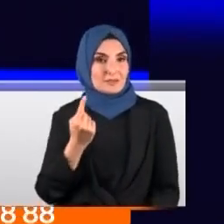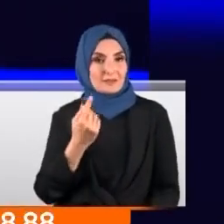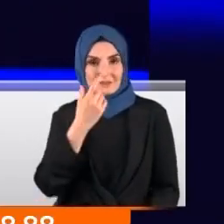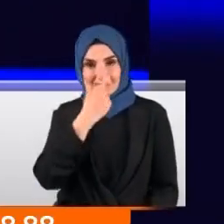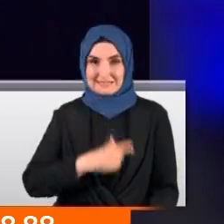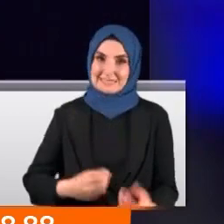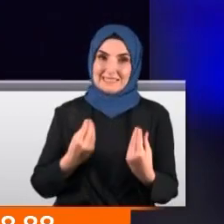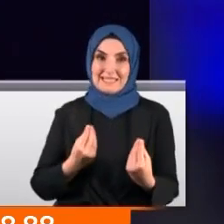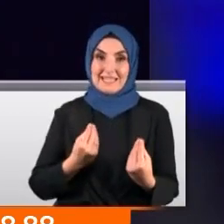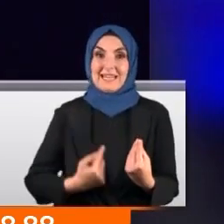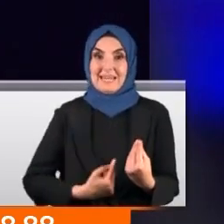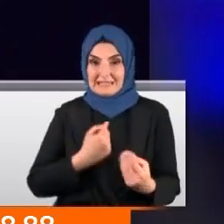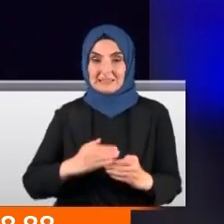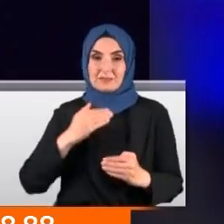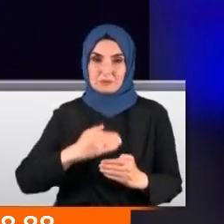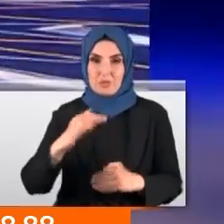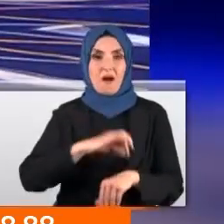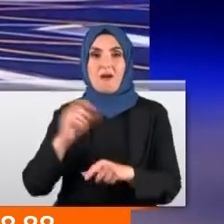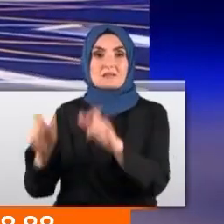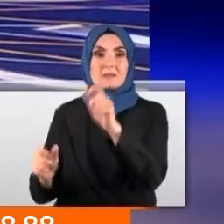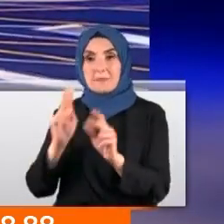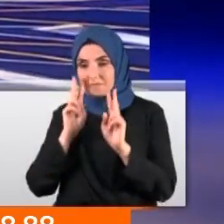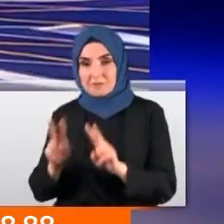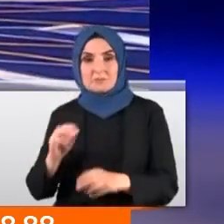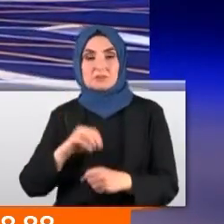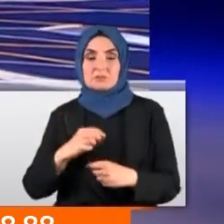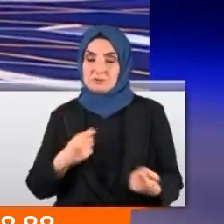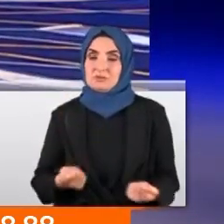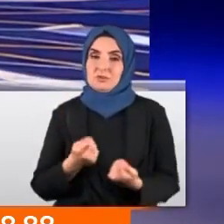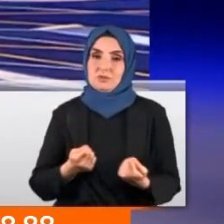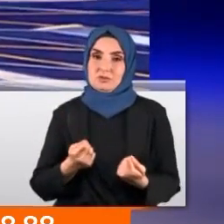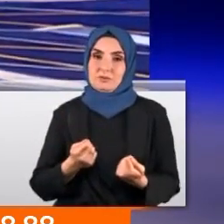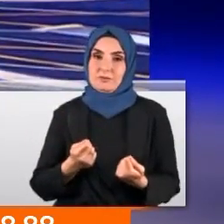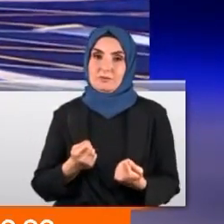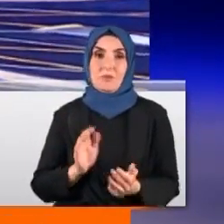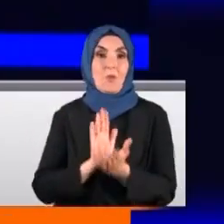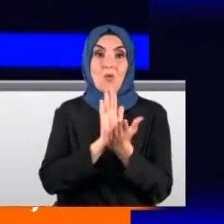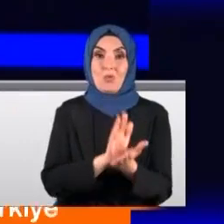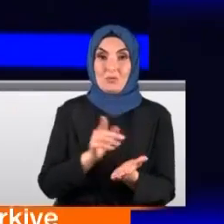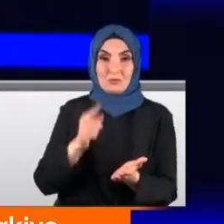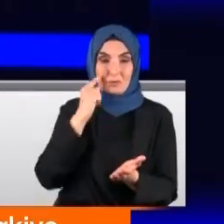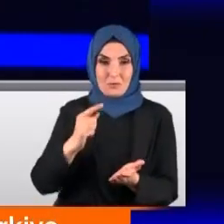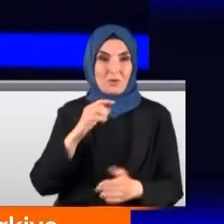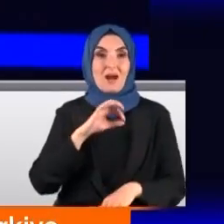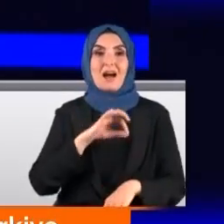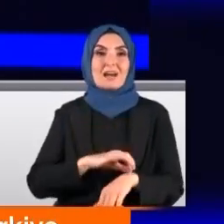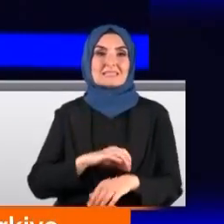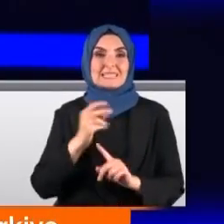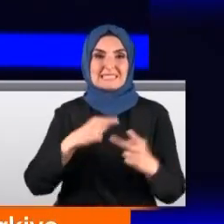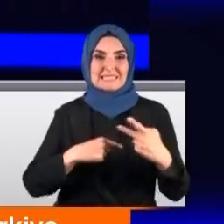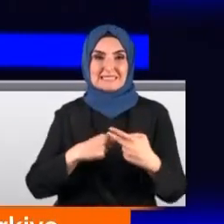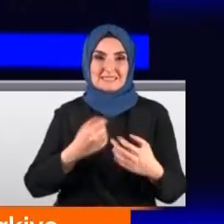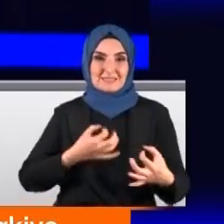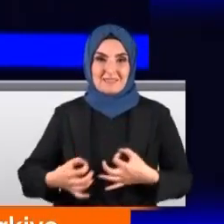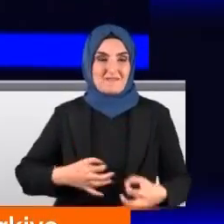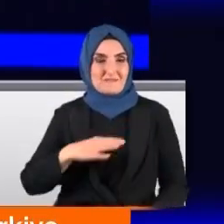itibaren hastalarıma bakmak için çabaladım. Ödülü de yaşadığı kazanın izlerini silmek için istiyordu. Soluklanabilir miyiz biraz?